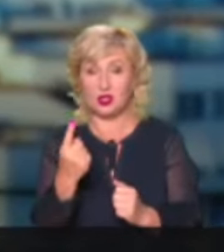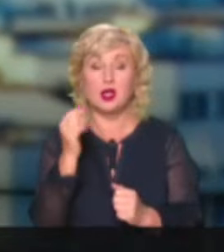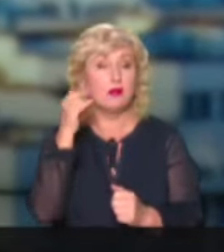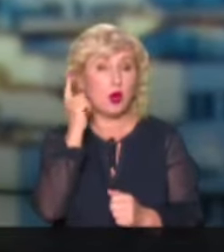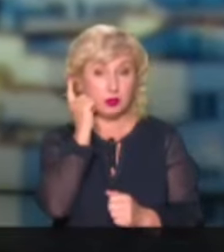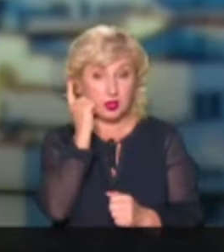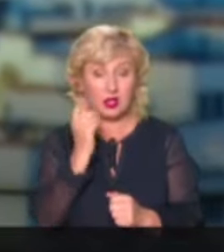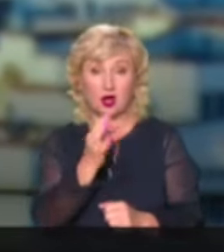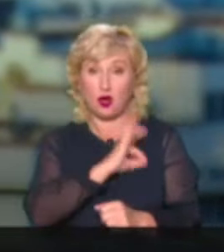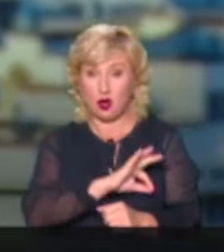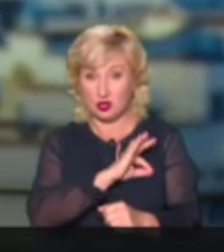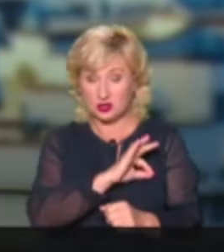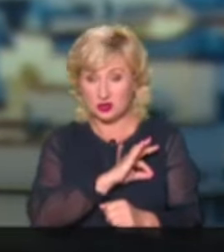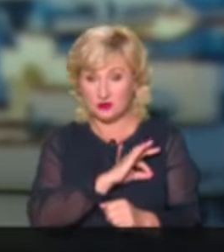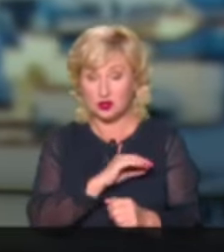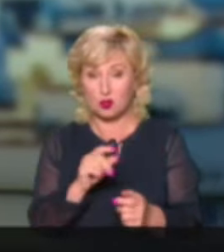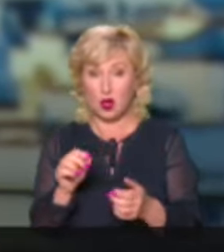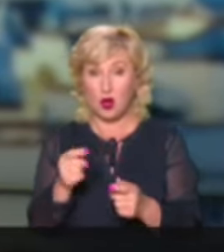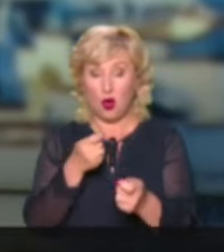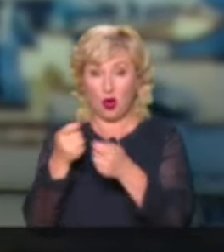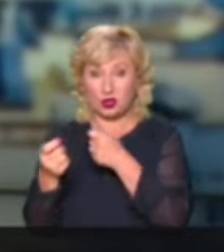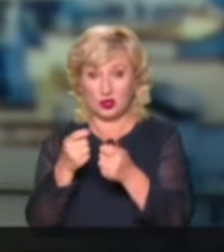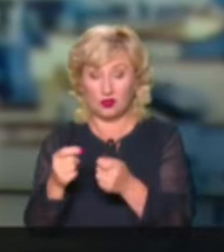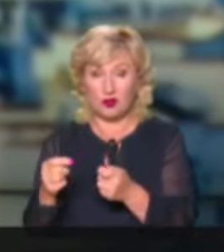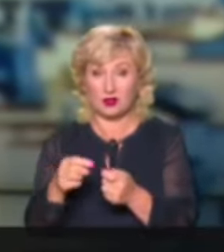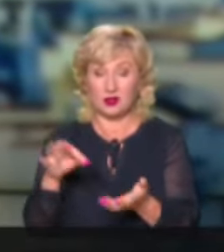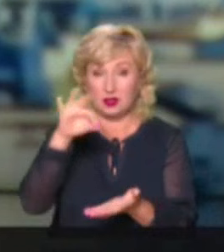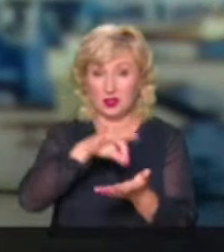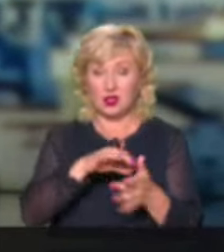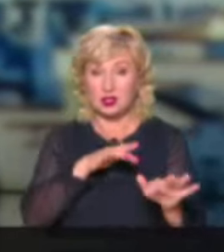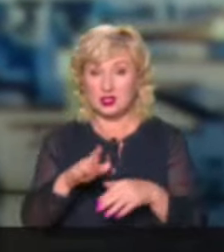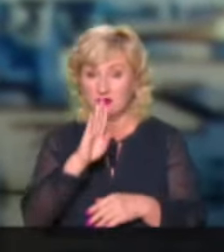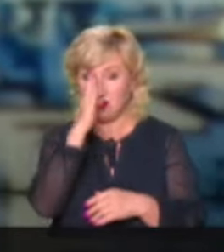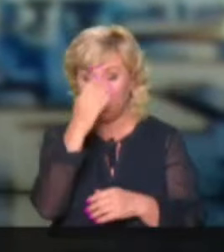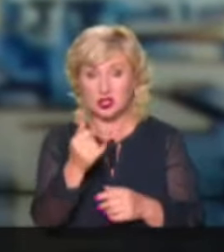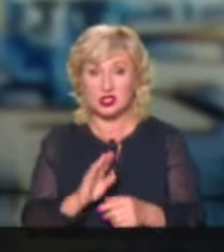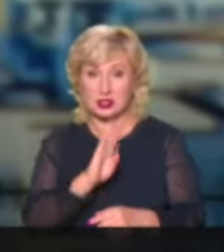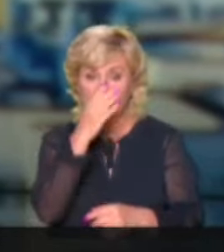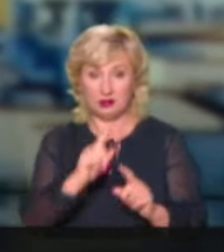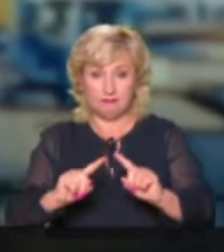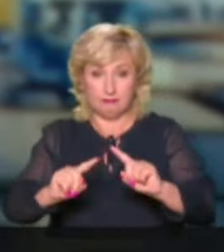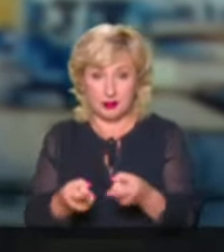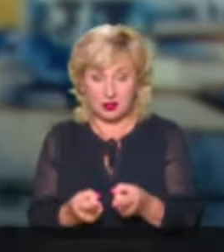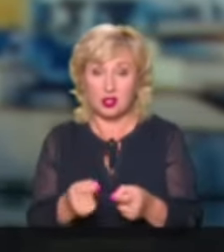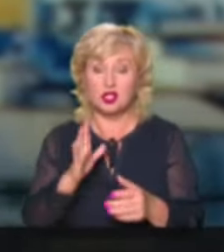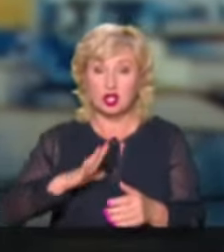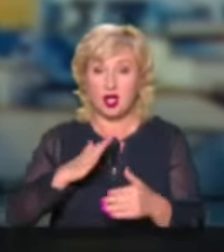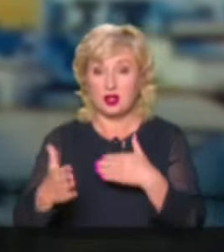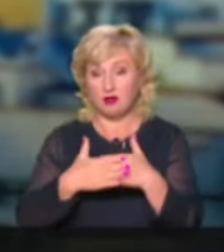він якраз користувався аби координувати свої дії із ворогом зараз зрадник під вартою і чекає на вирок А це може бути довічне